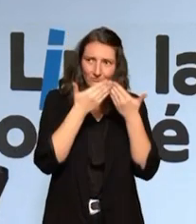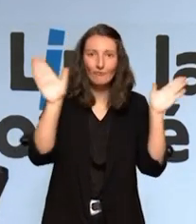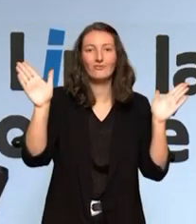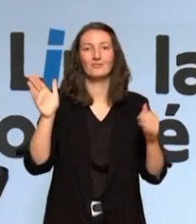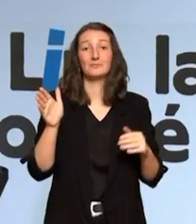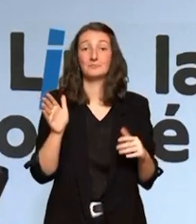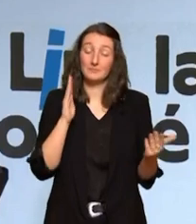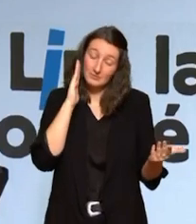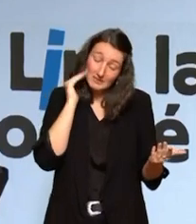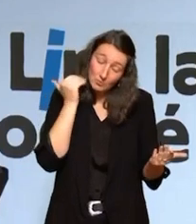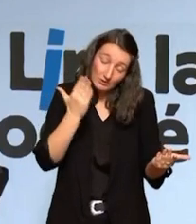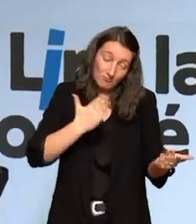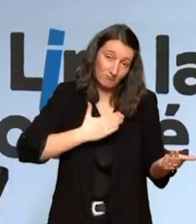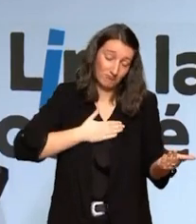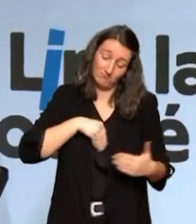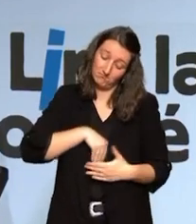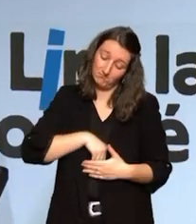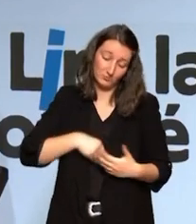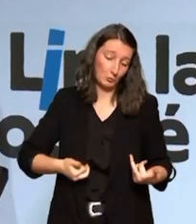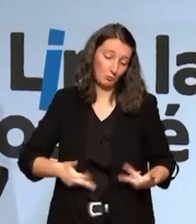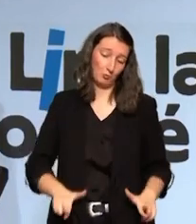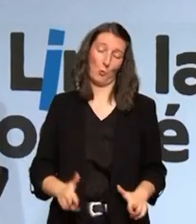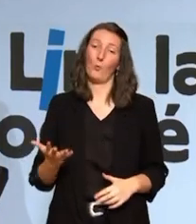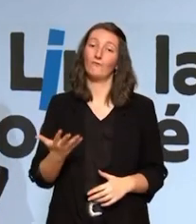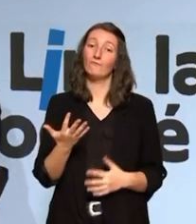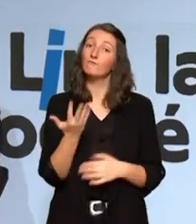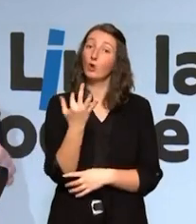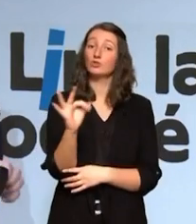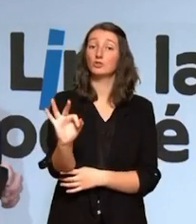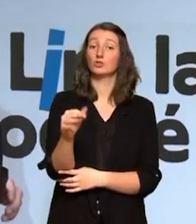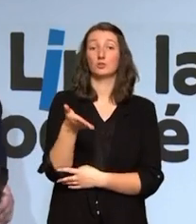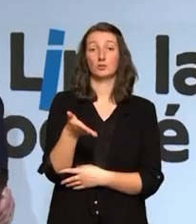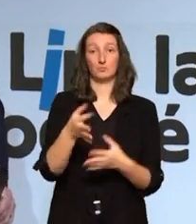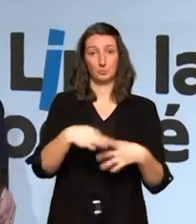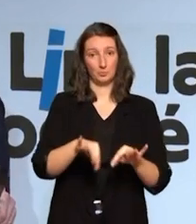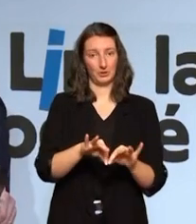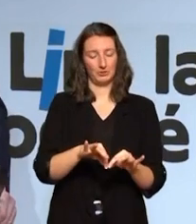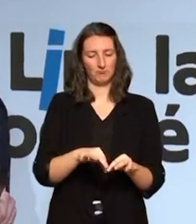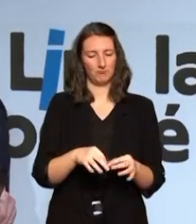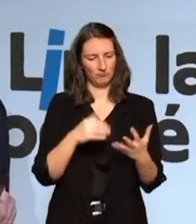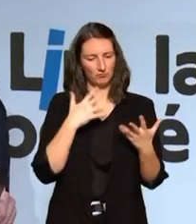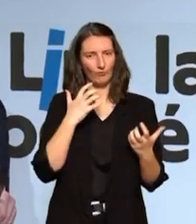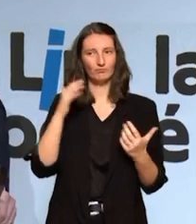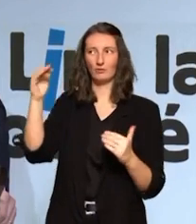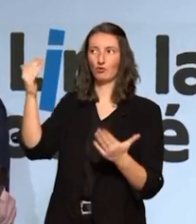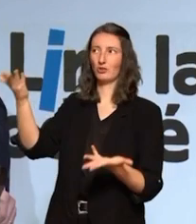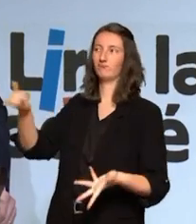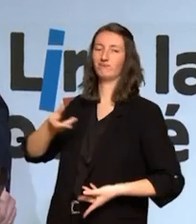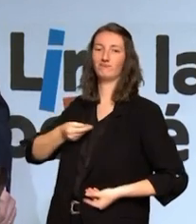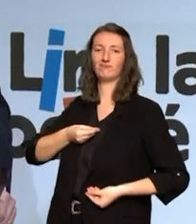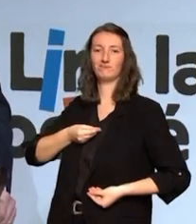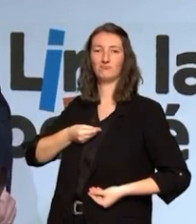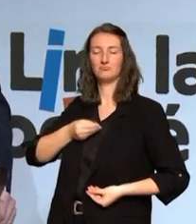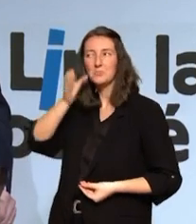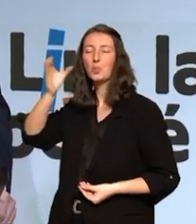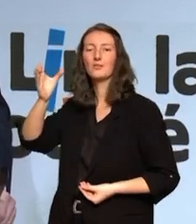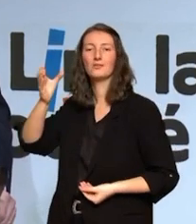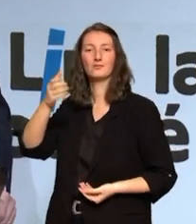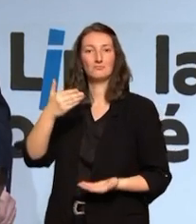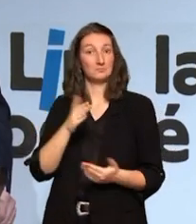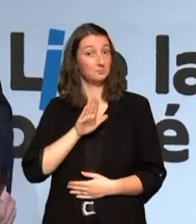France est un pays qui a la vocation en soi de l'étranger. Parce que notre goût de